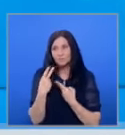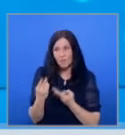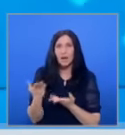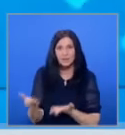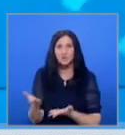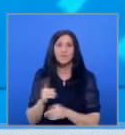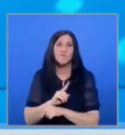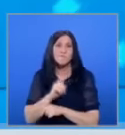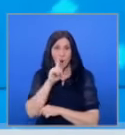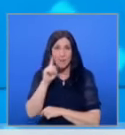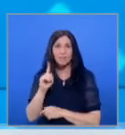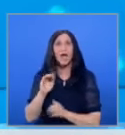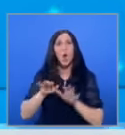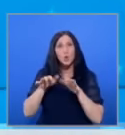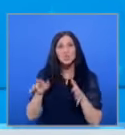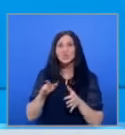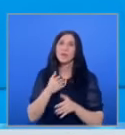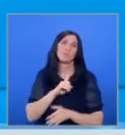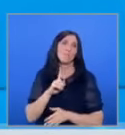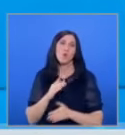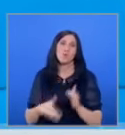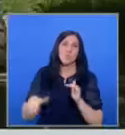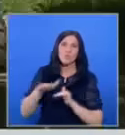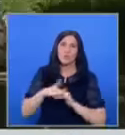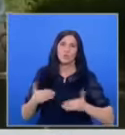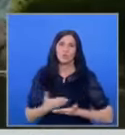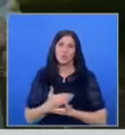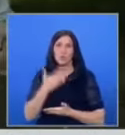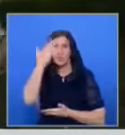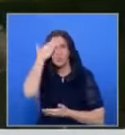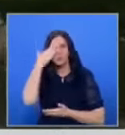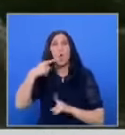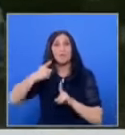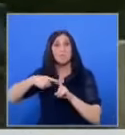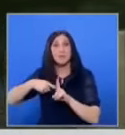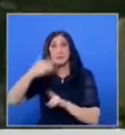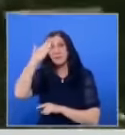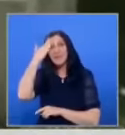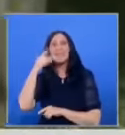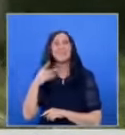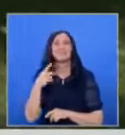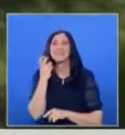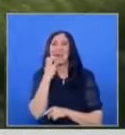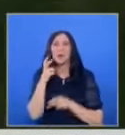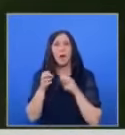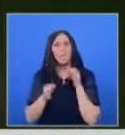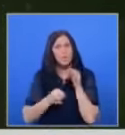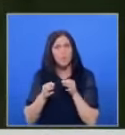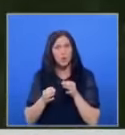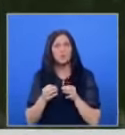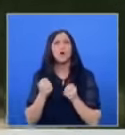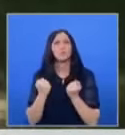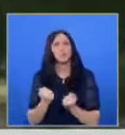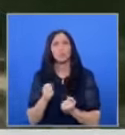момента количества няма да покрият нуждите на пациентите. От месеци пациенти с диабет трудно се снабдяват с един от